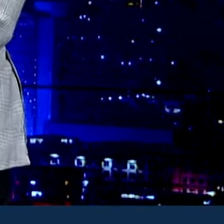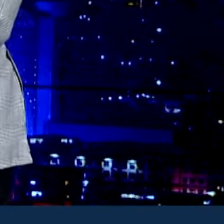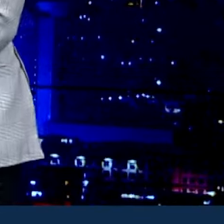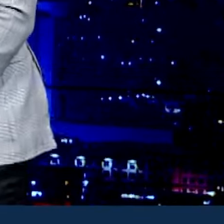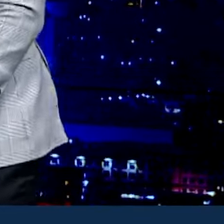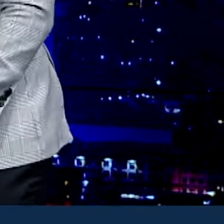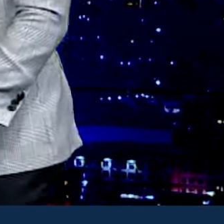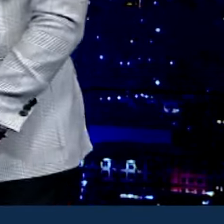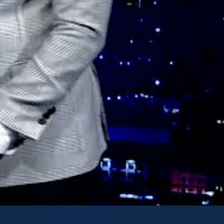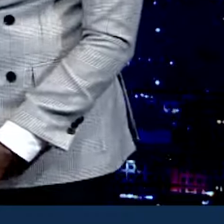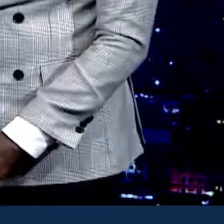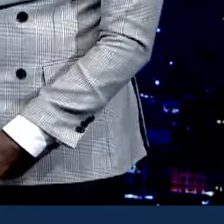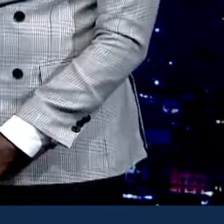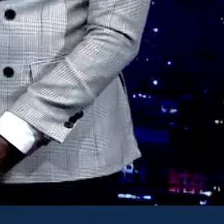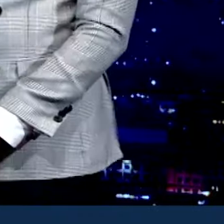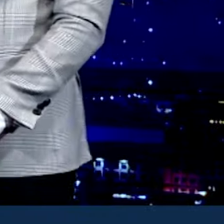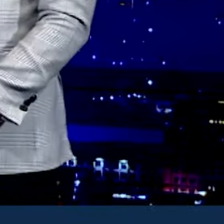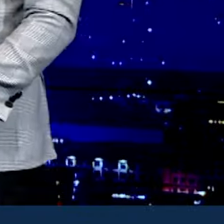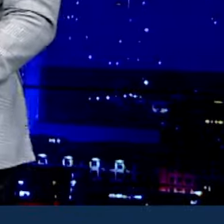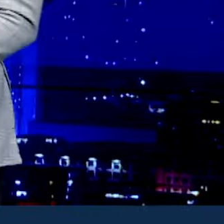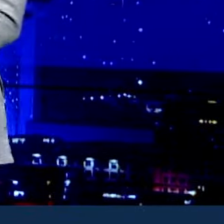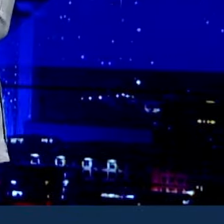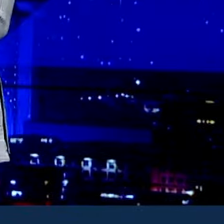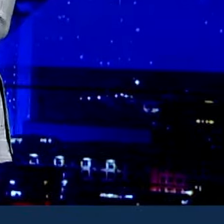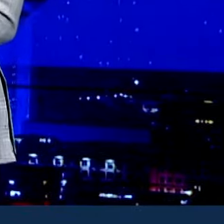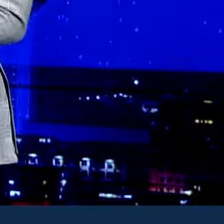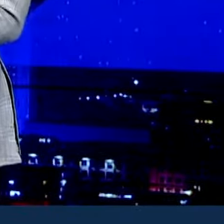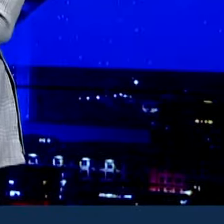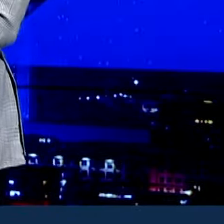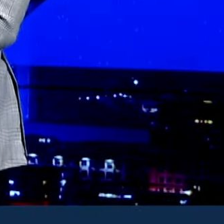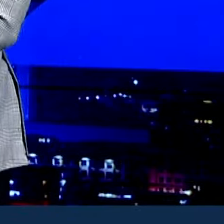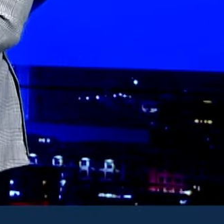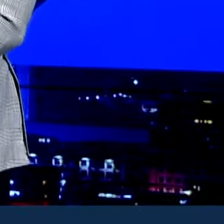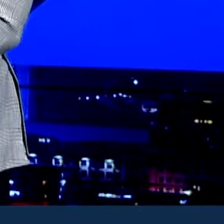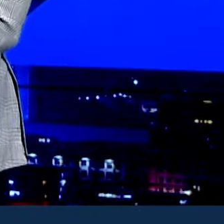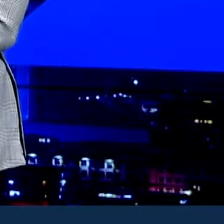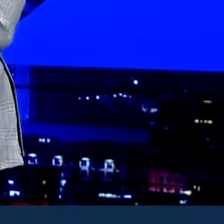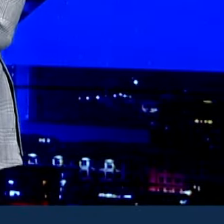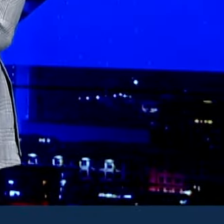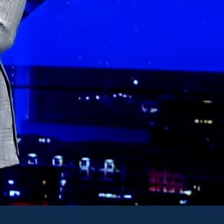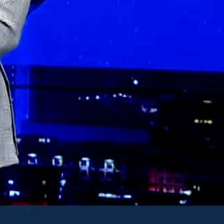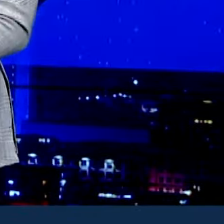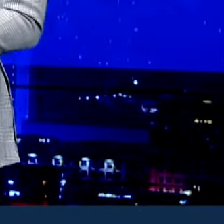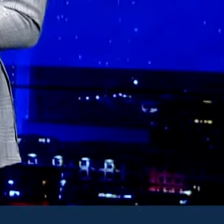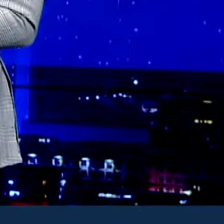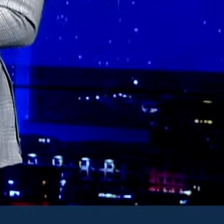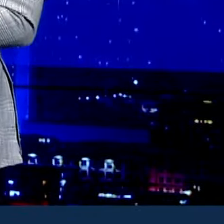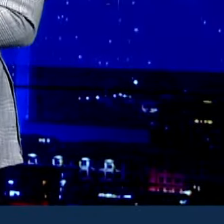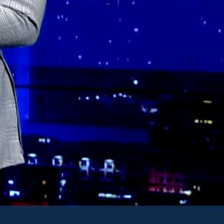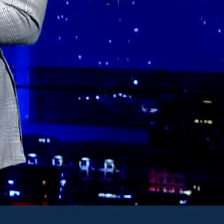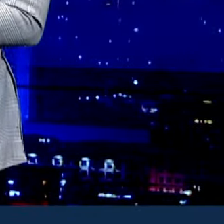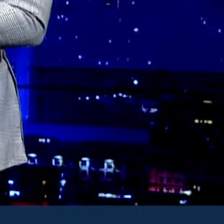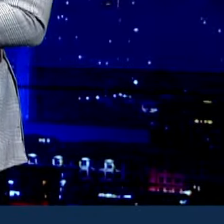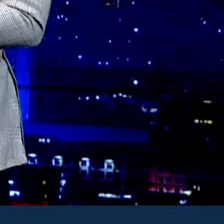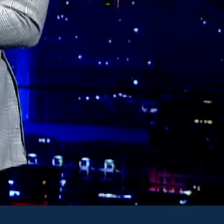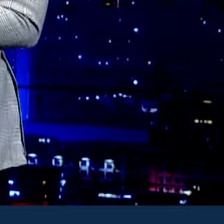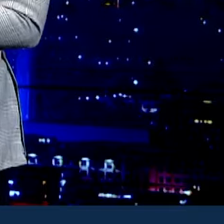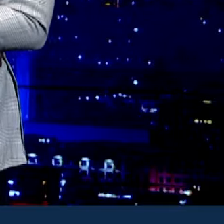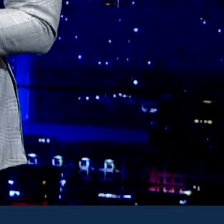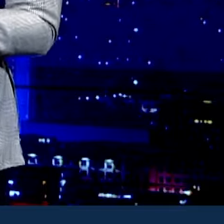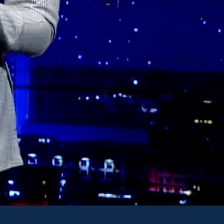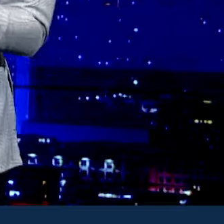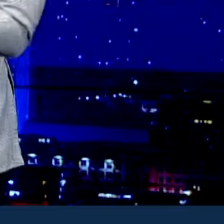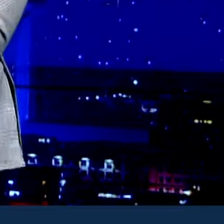kuko ni indirimbo ngira ngo abantu bakumenyeho cyane. Davis, ni indirimbo yubatse izina ryanjye. Navuga ko ibintu byose mfite kano